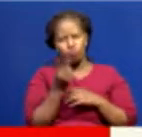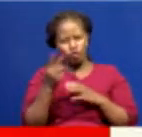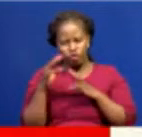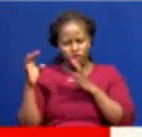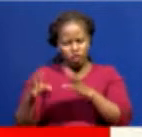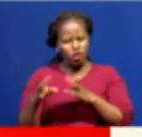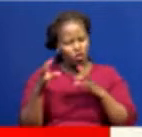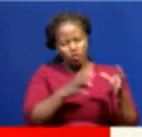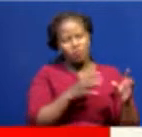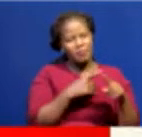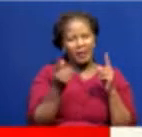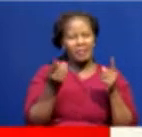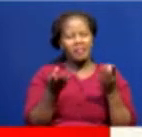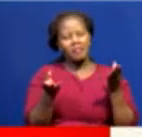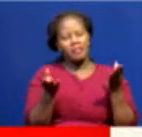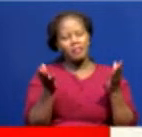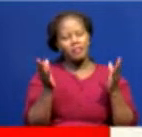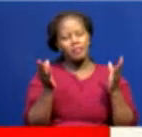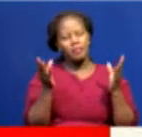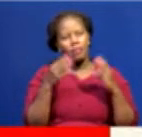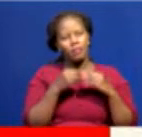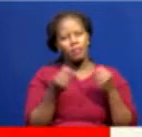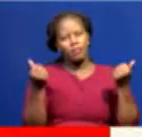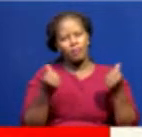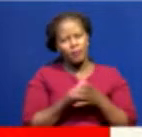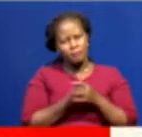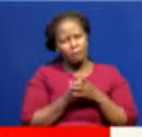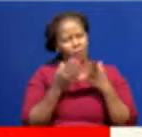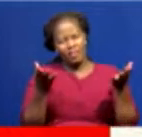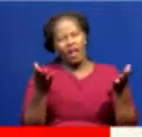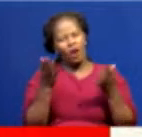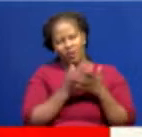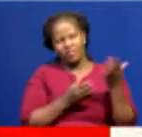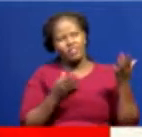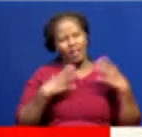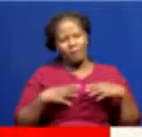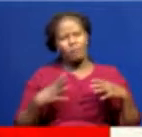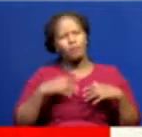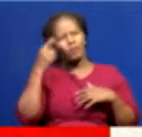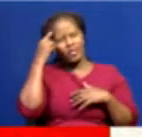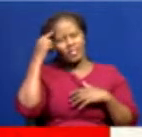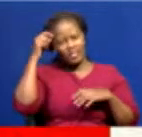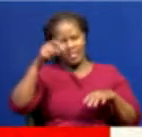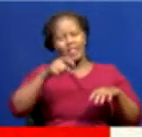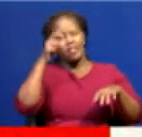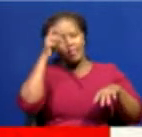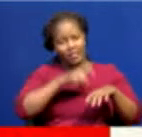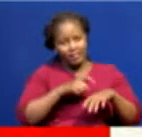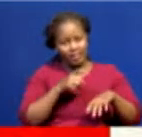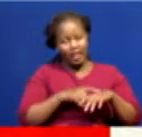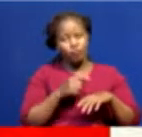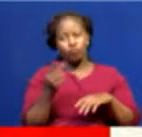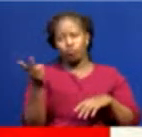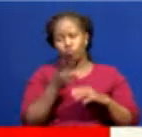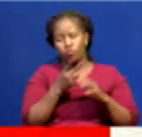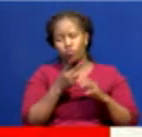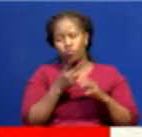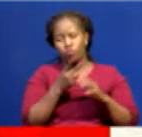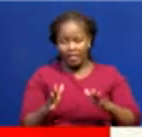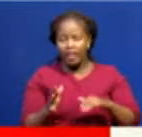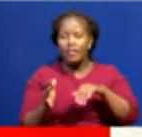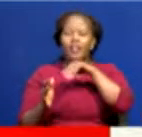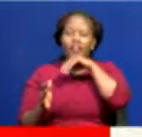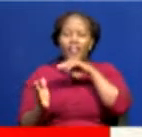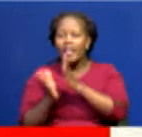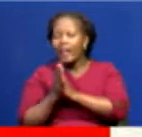lakini akasambaratika, na sasa hivi kuna wale ambao wana maoni ya kwamba sasa ni wakati kwa viongozi hao wawili waketi